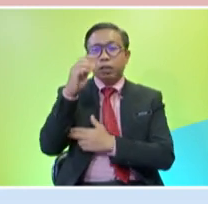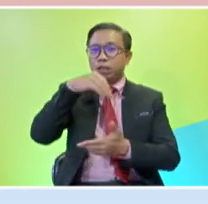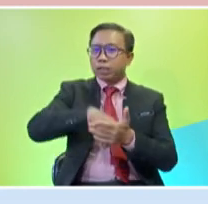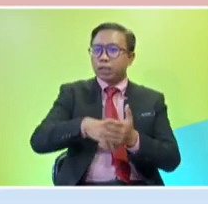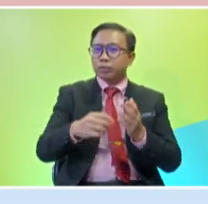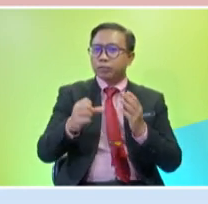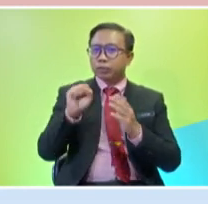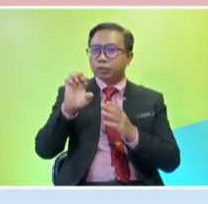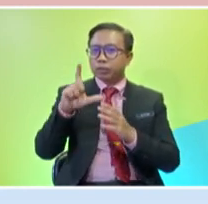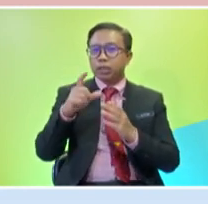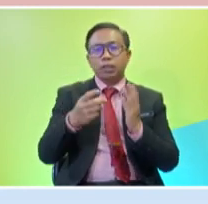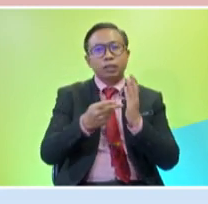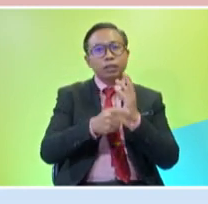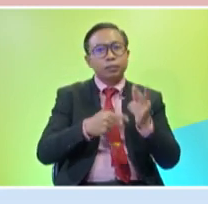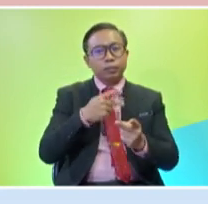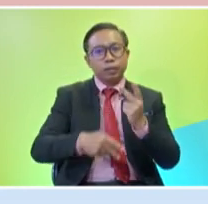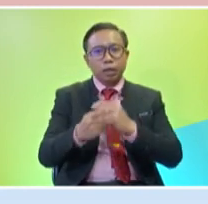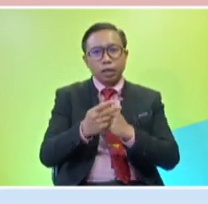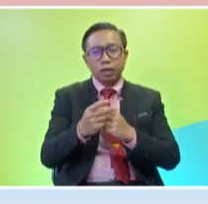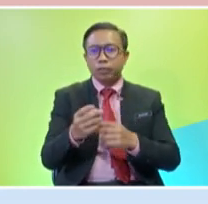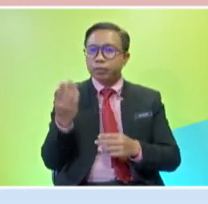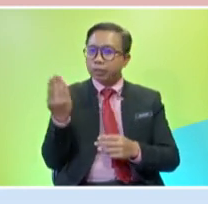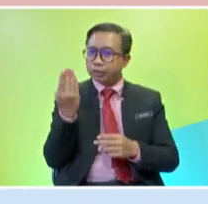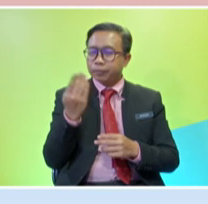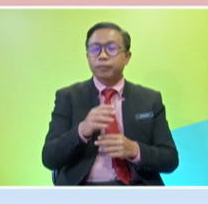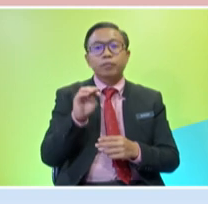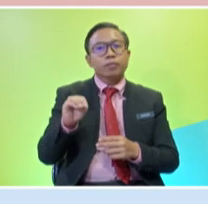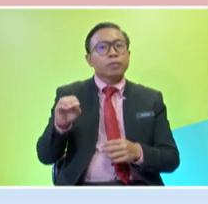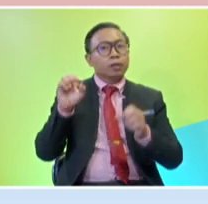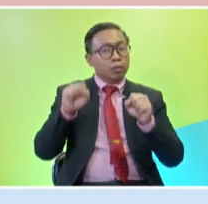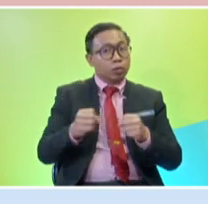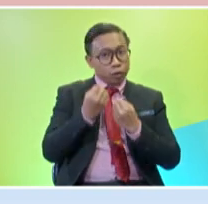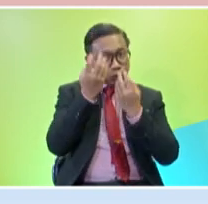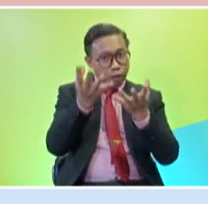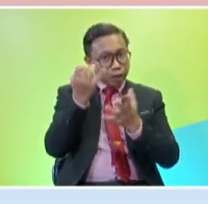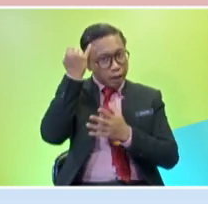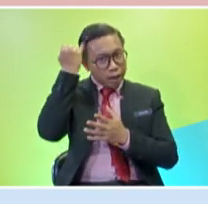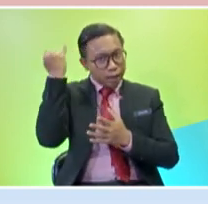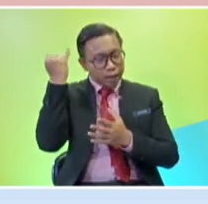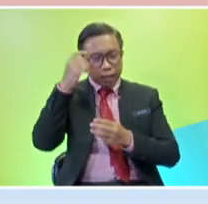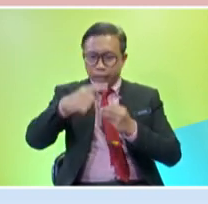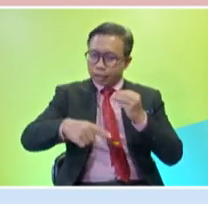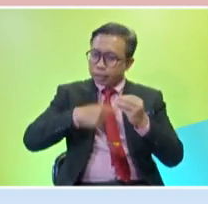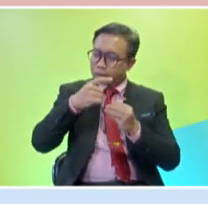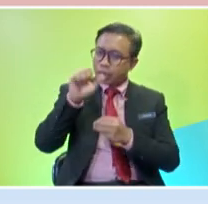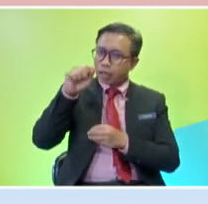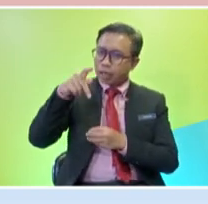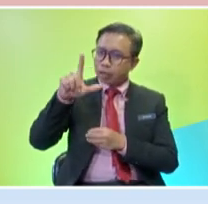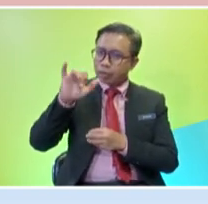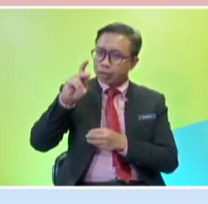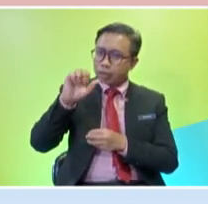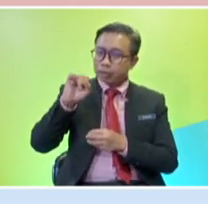ringkas yang kedua murid boleh menjana idea tentang aplikasi konsep